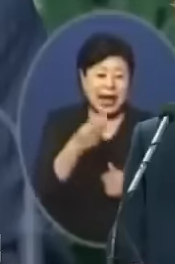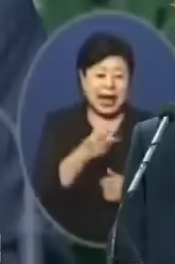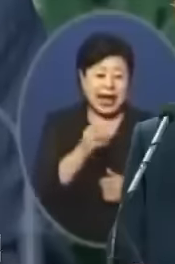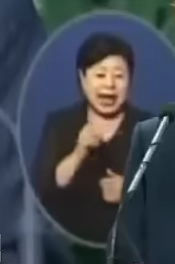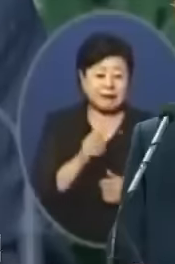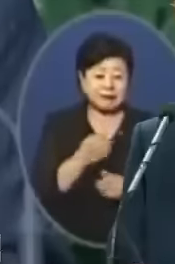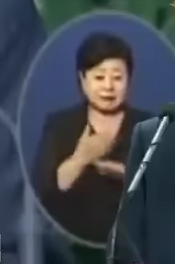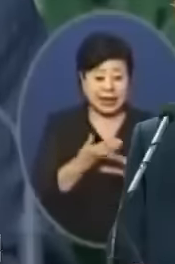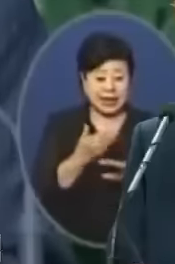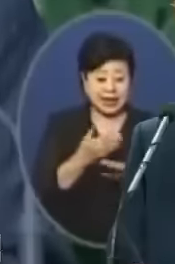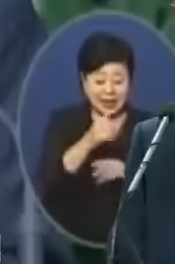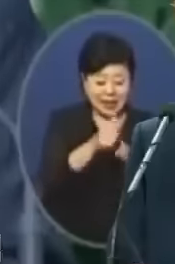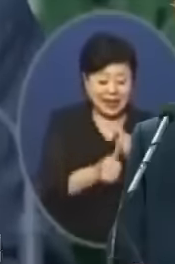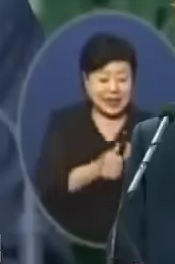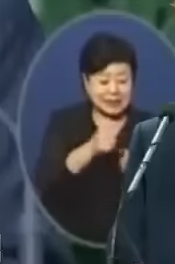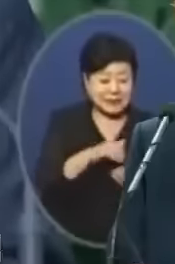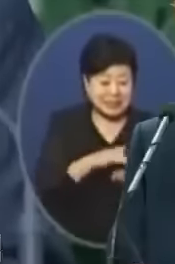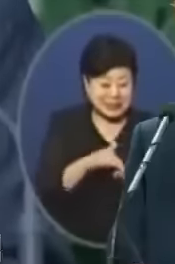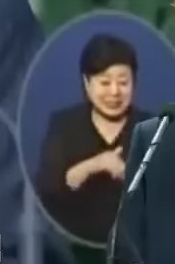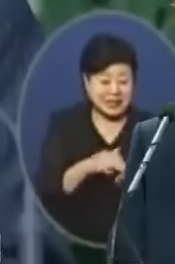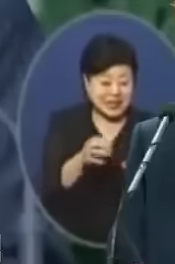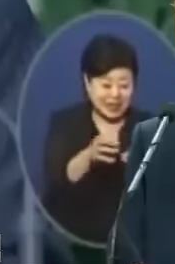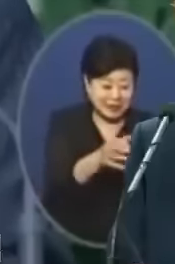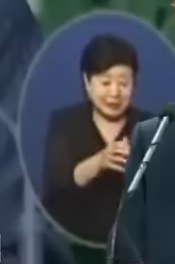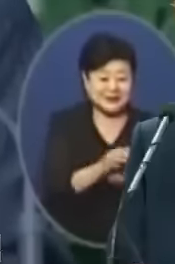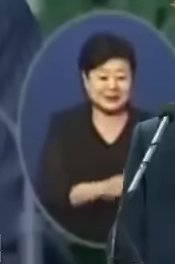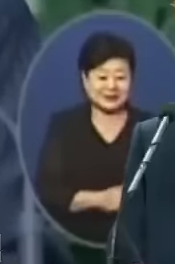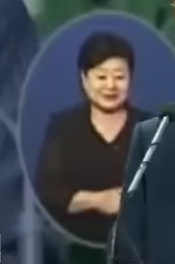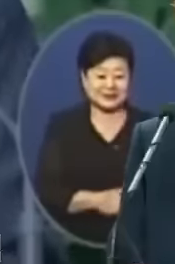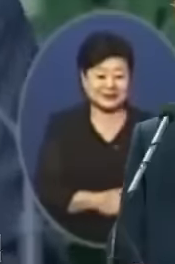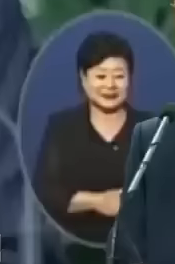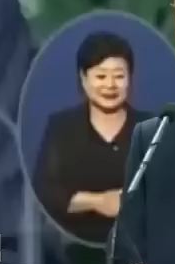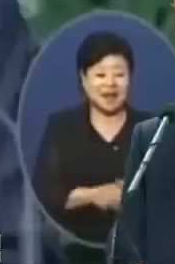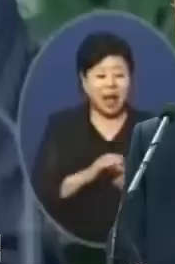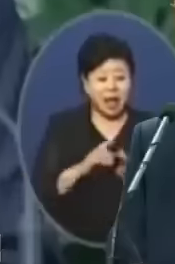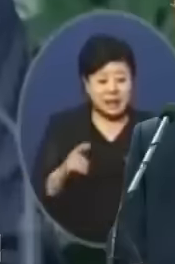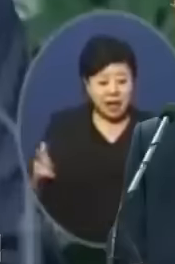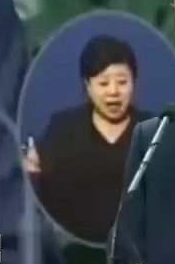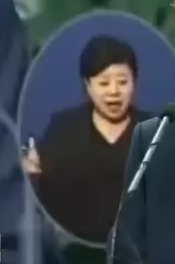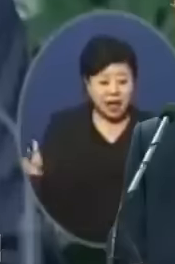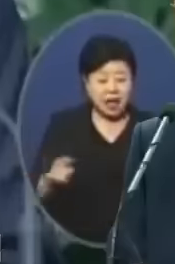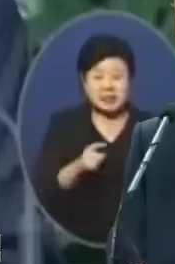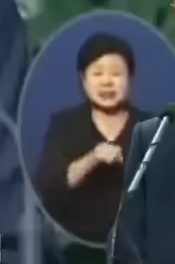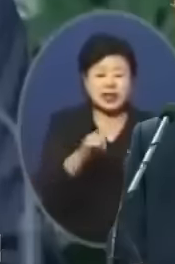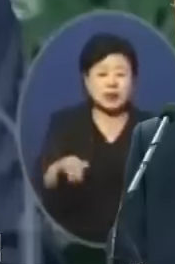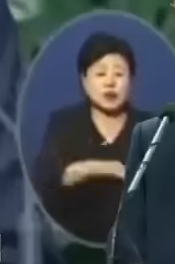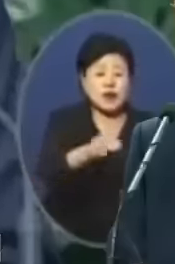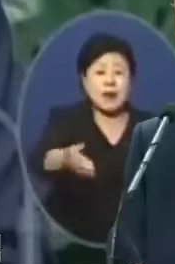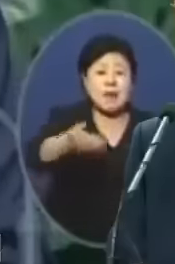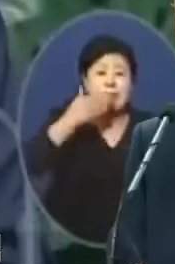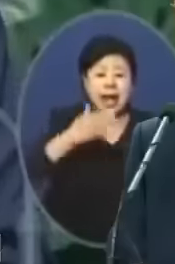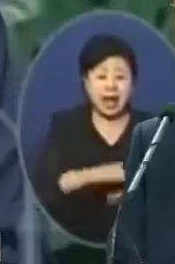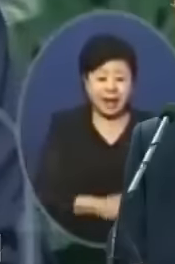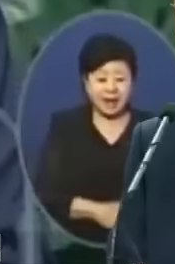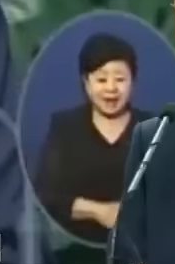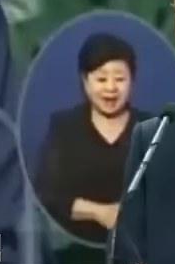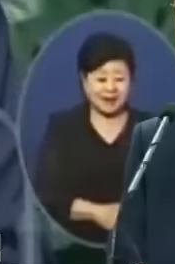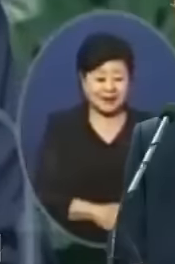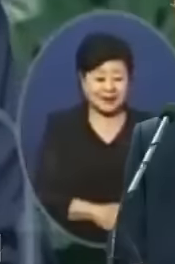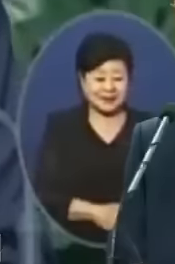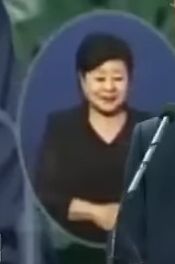갈렙은 하나님을 계산에 넣고 갔기 때문에 아니요, 그 사람들은 우리 밥입니다.